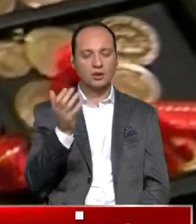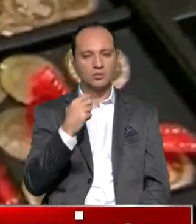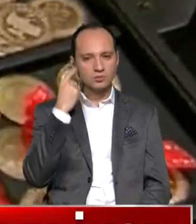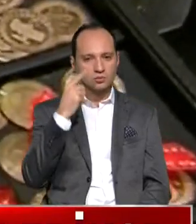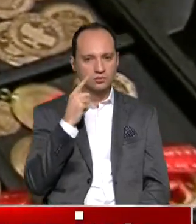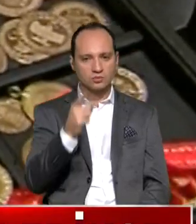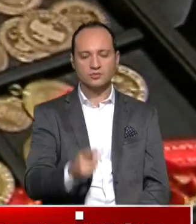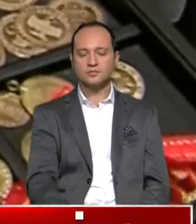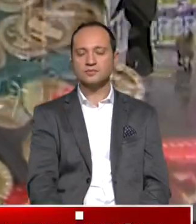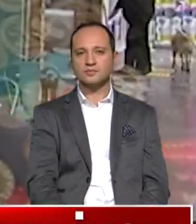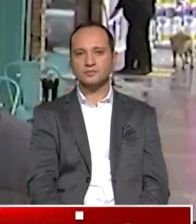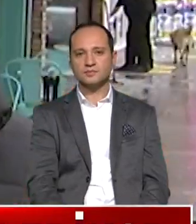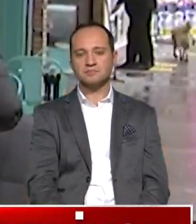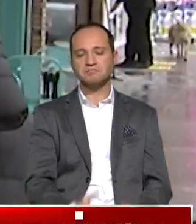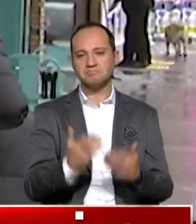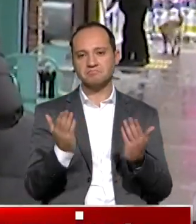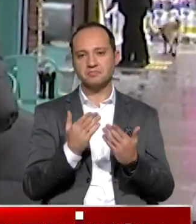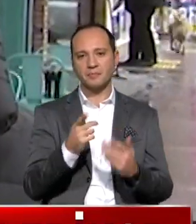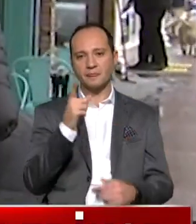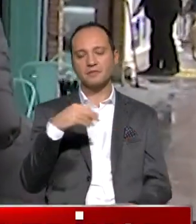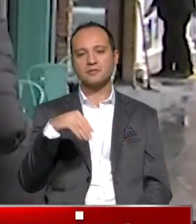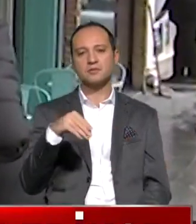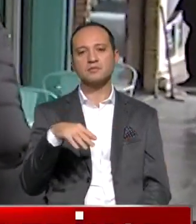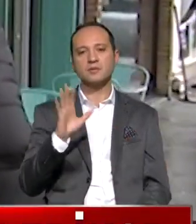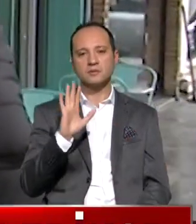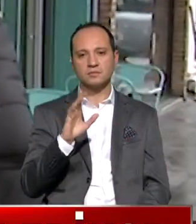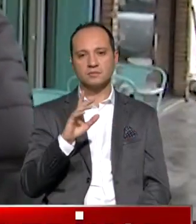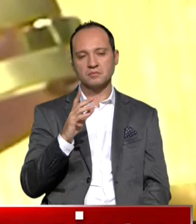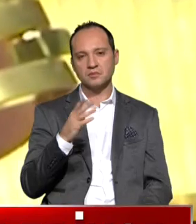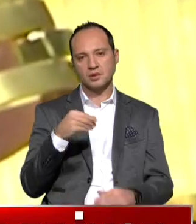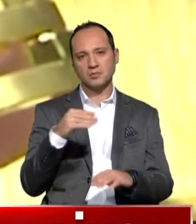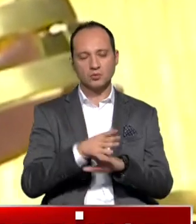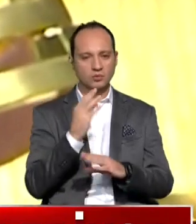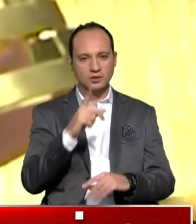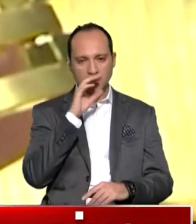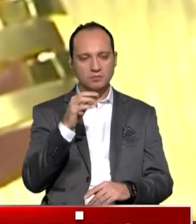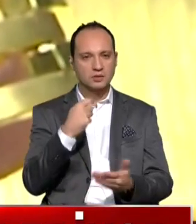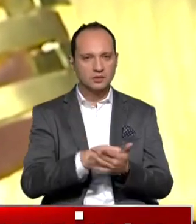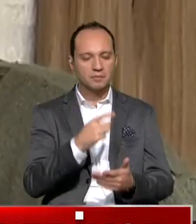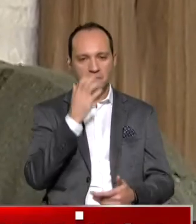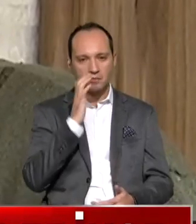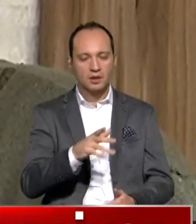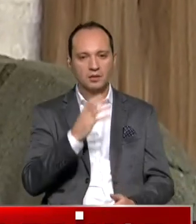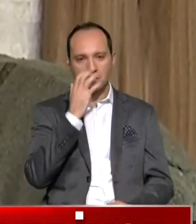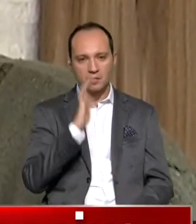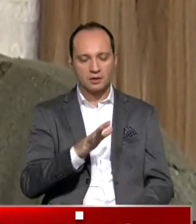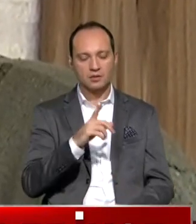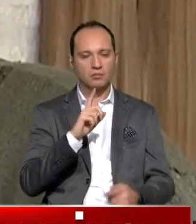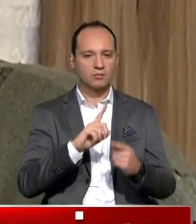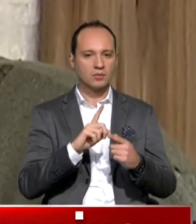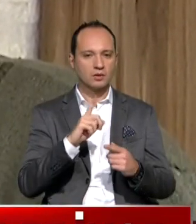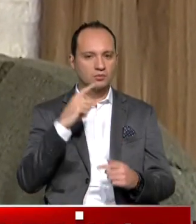mı? Herhalde bu şeyde satma olur yani en mantıklısı. Kim yatırımcı da beklemedi. Bekle gör